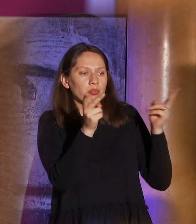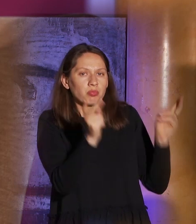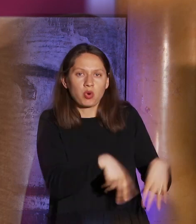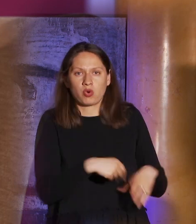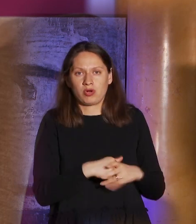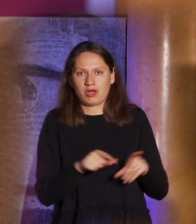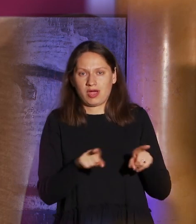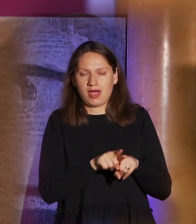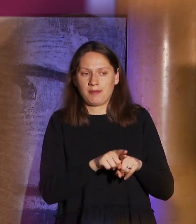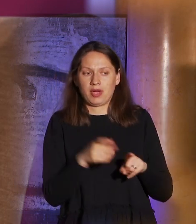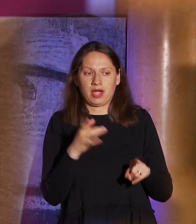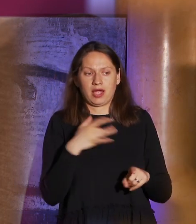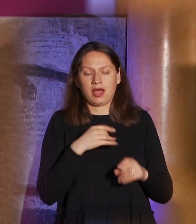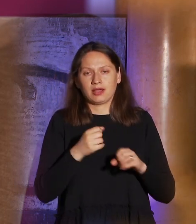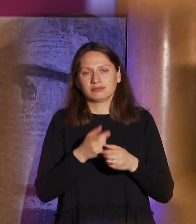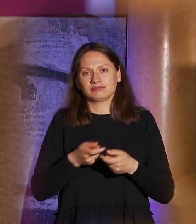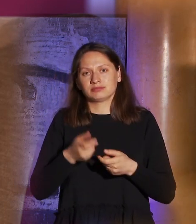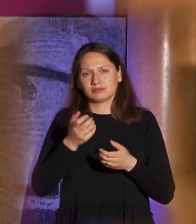vežimėlio.